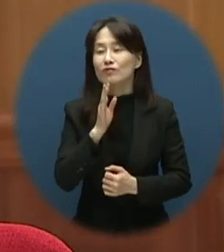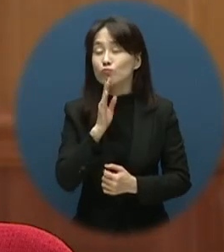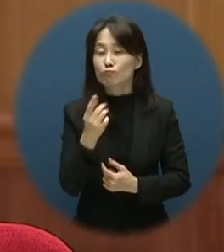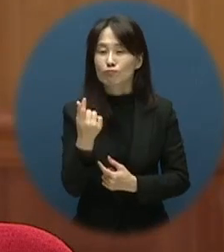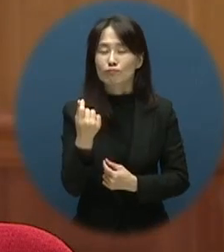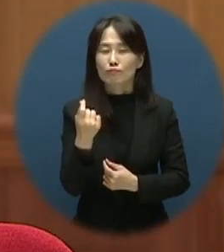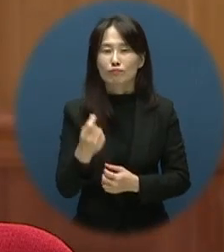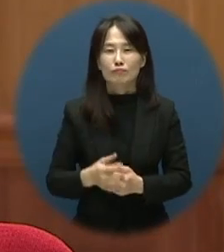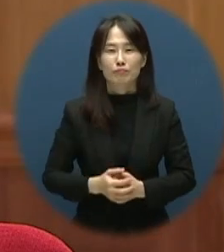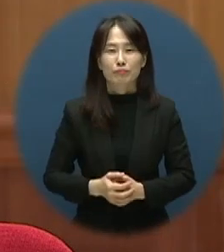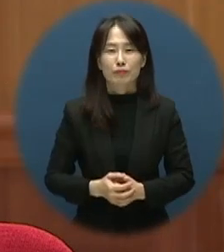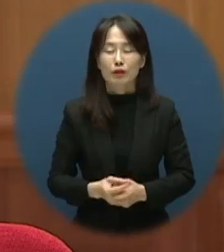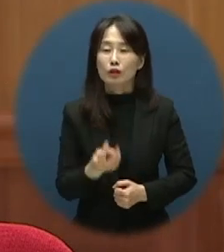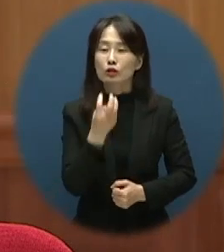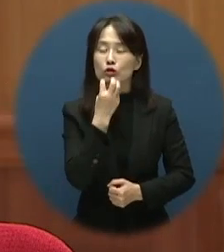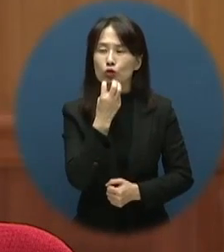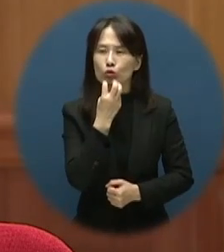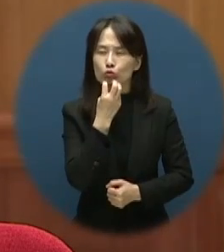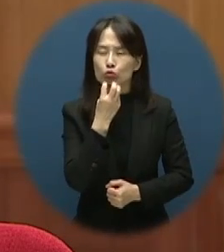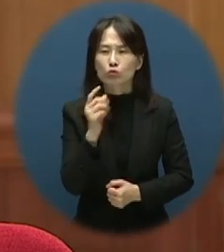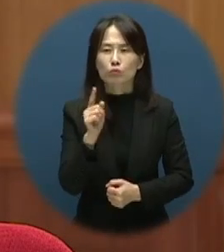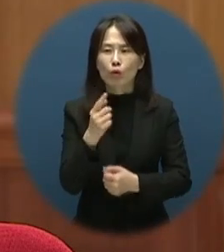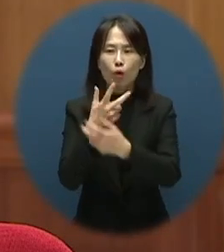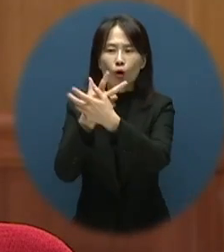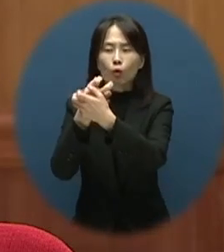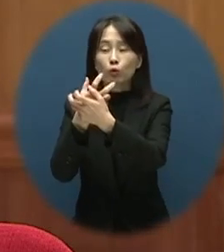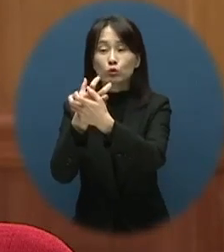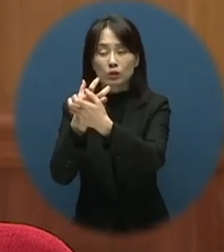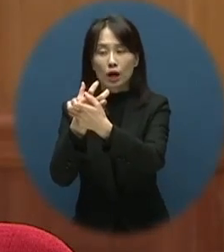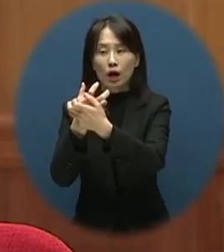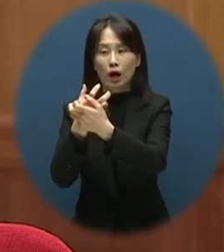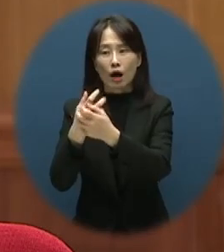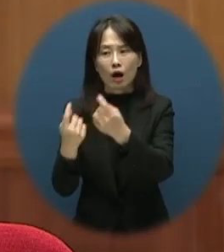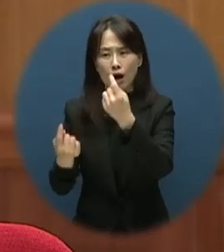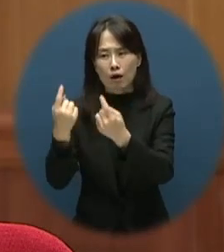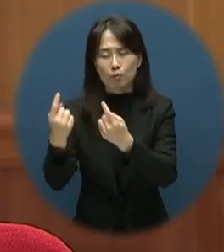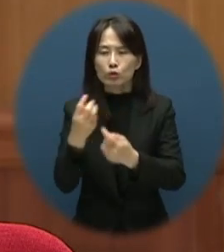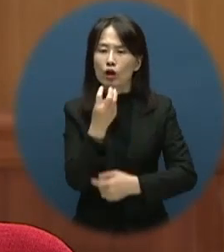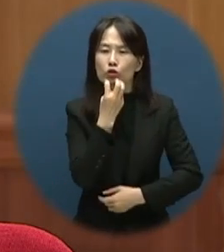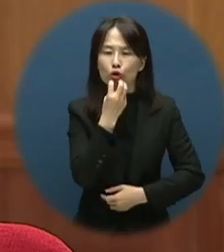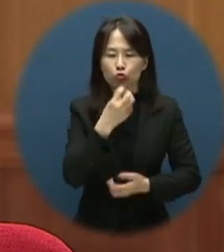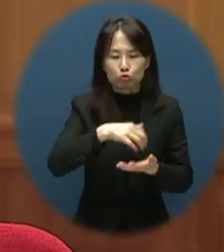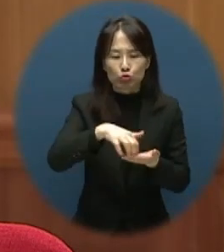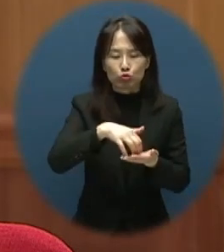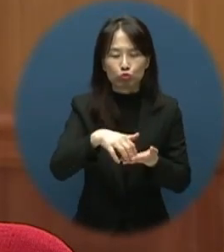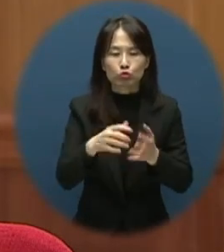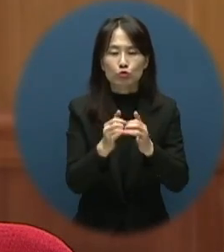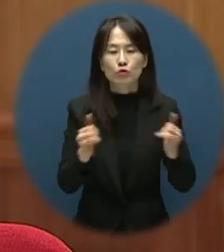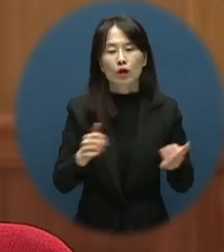서울은 우리나라 오스트리아 인구보다 서울 인구도 많잖아요. 더 많죠. 예. 그러니까요.